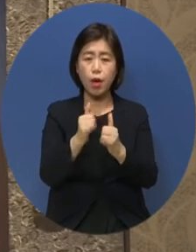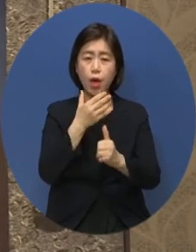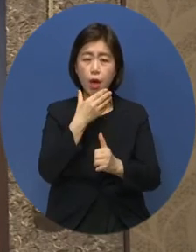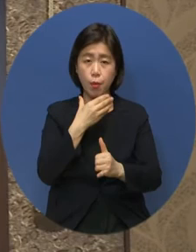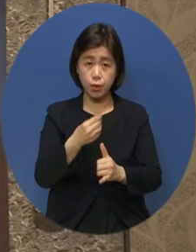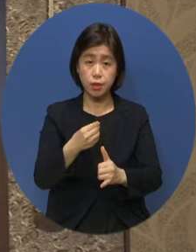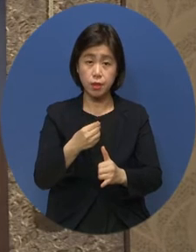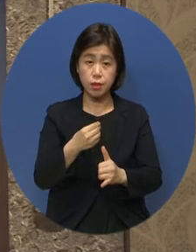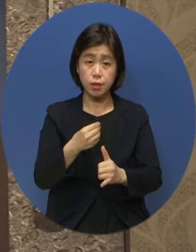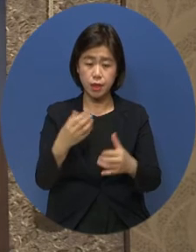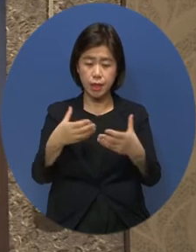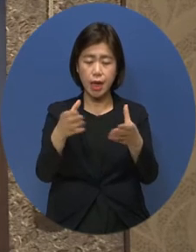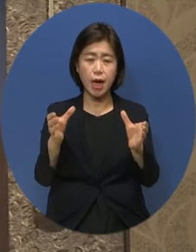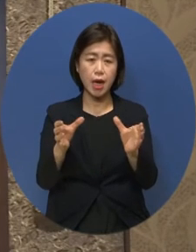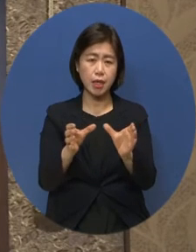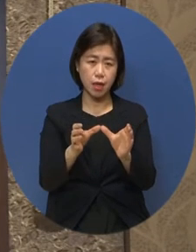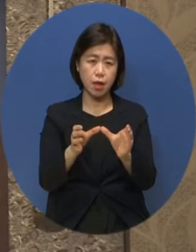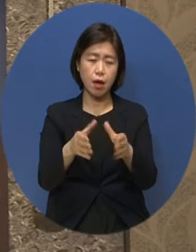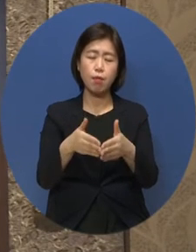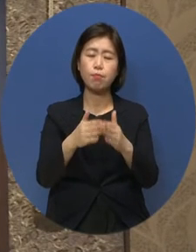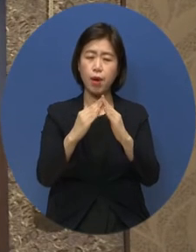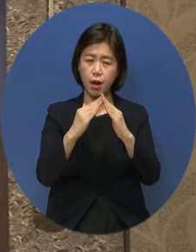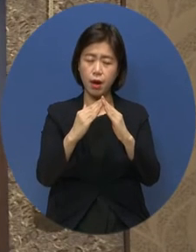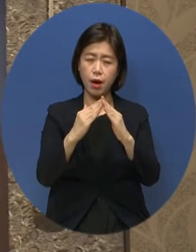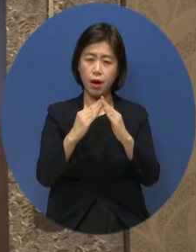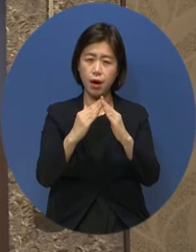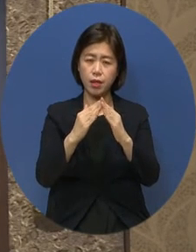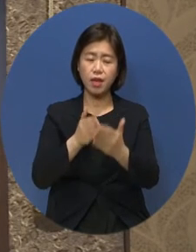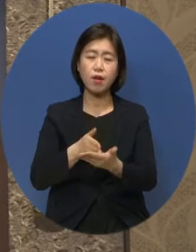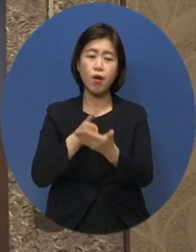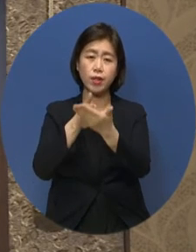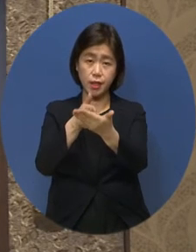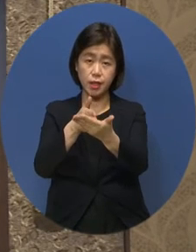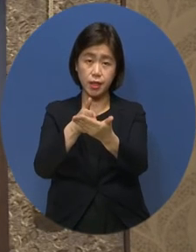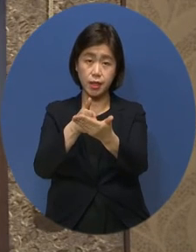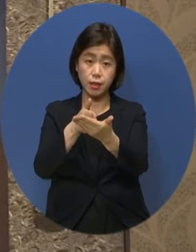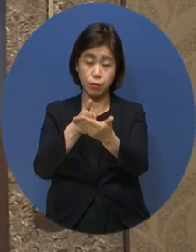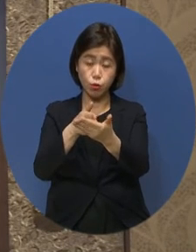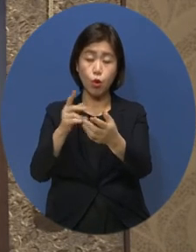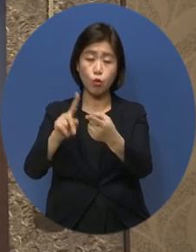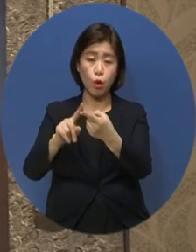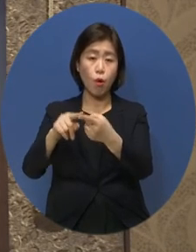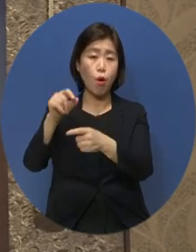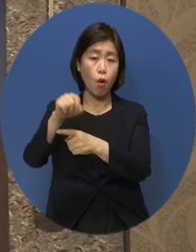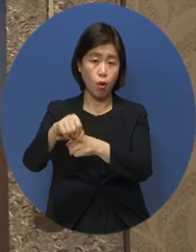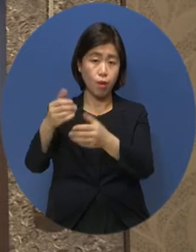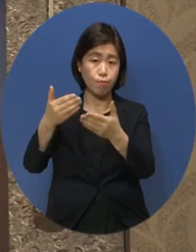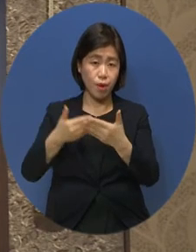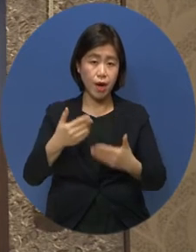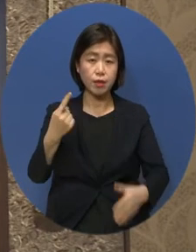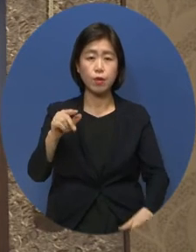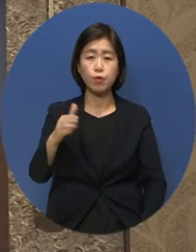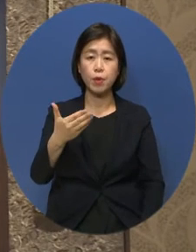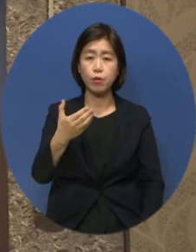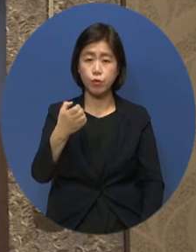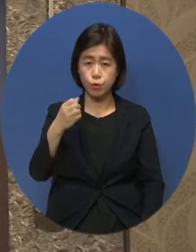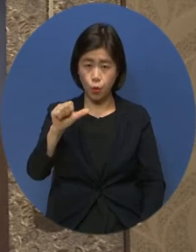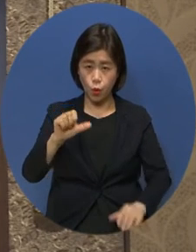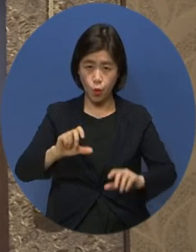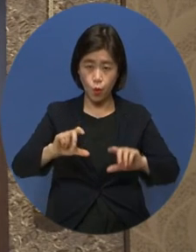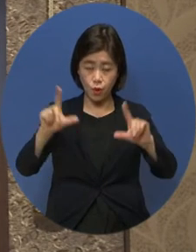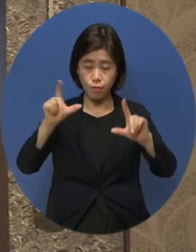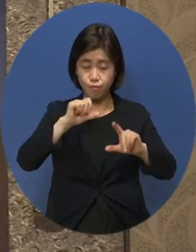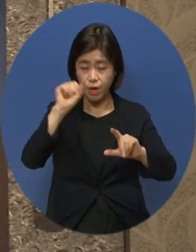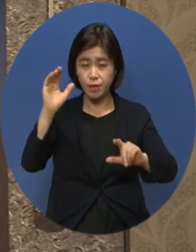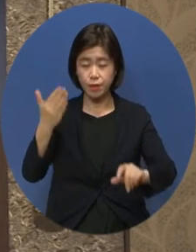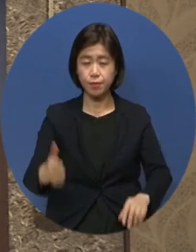창에서 타당한 얘기다 설립을 준비 해 봐라 이래서 이제 95년에 대한 붉어지고 좀 사회복지 세단이 설립이